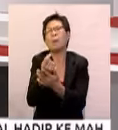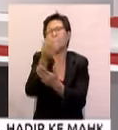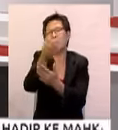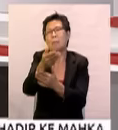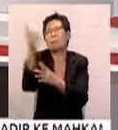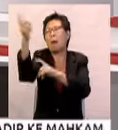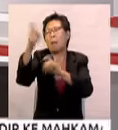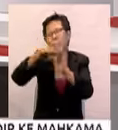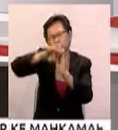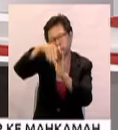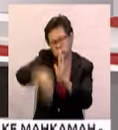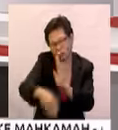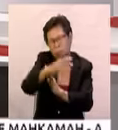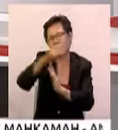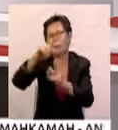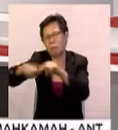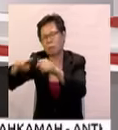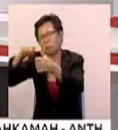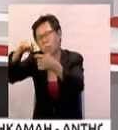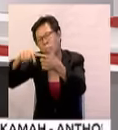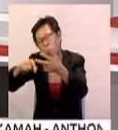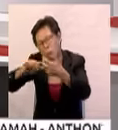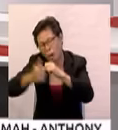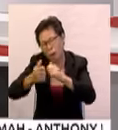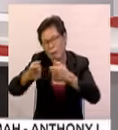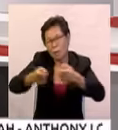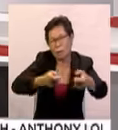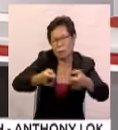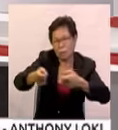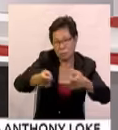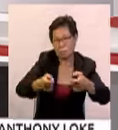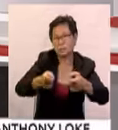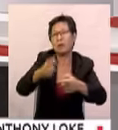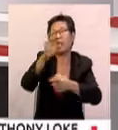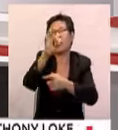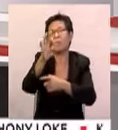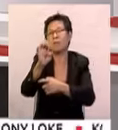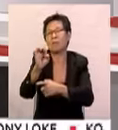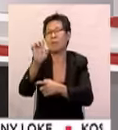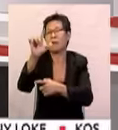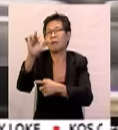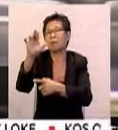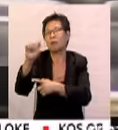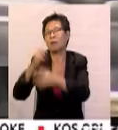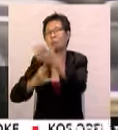komoditi dan pelbagai masalah berbangkit daripada pengurusan Felcra terdahulu.